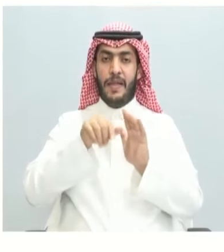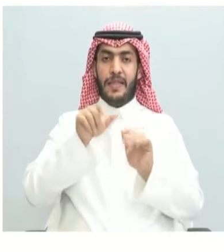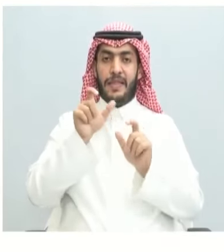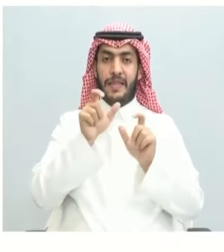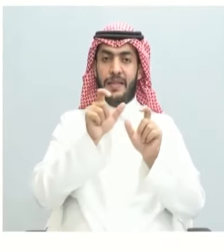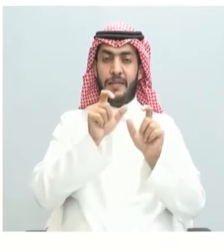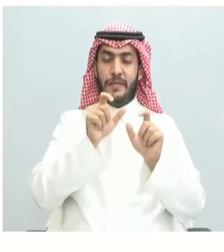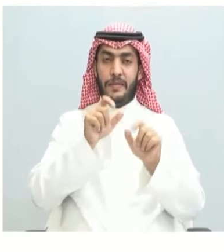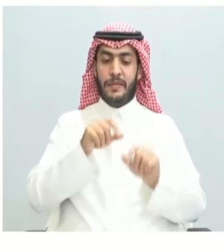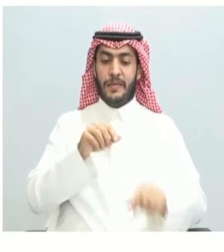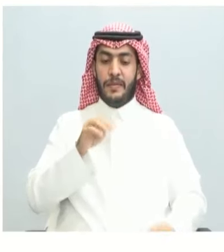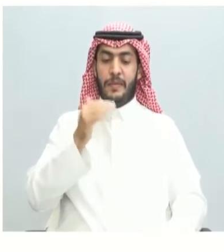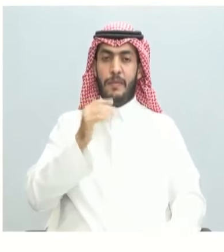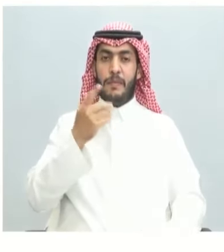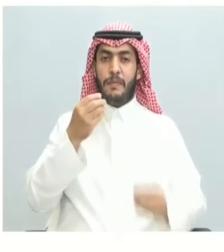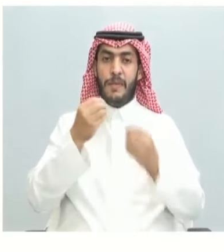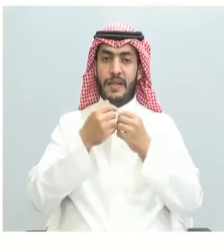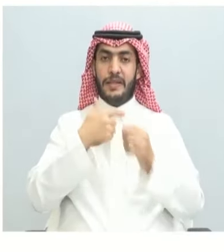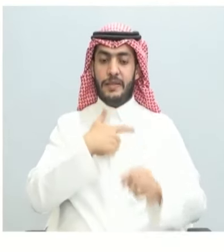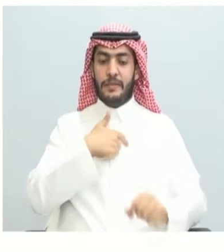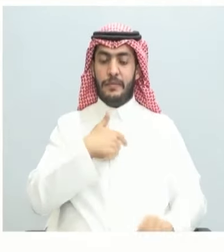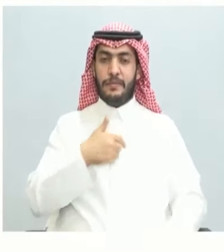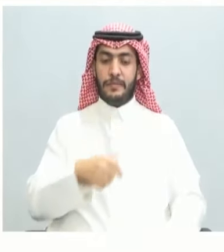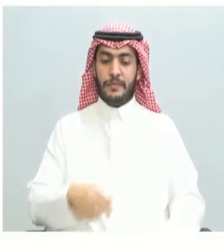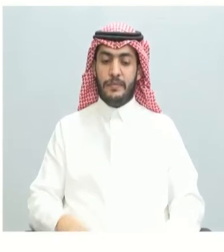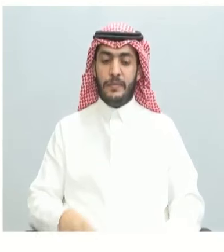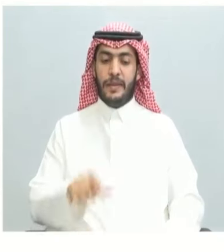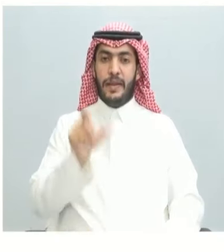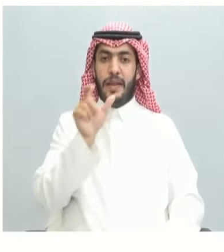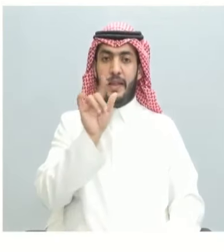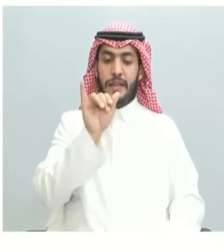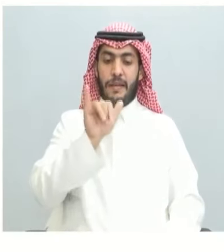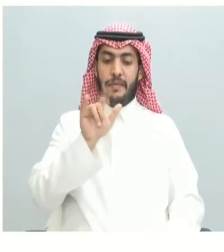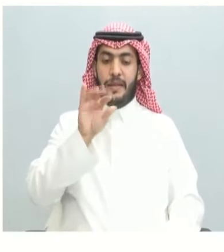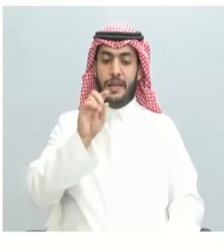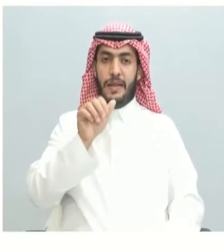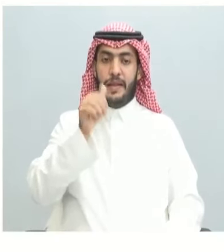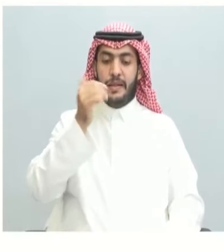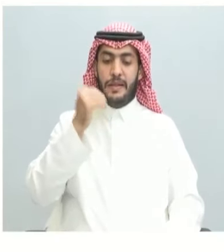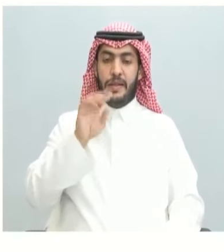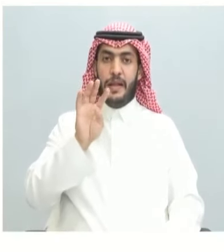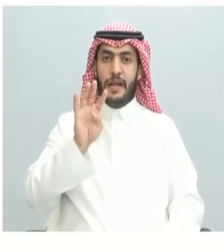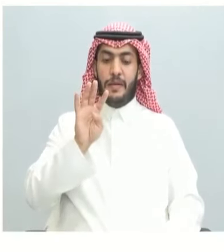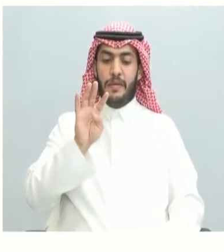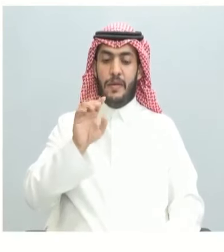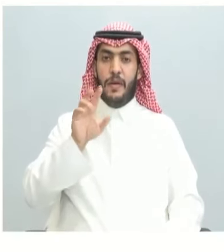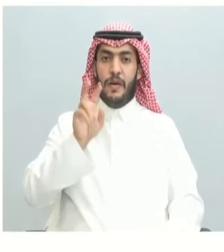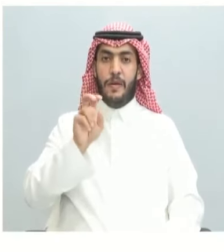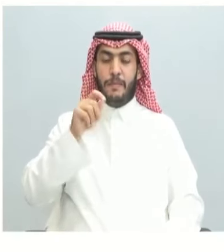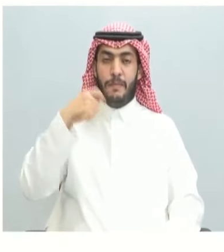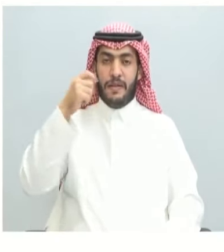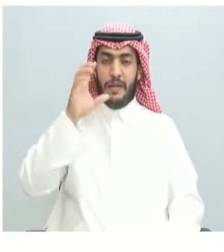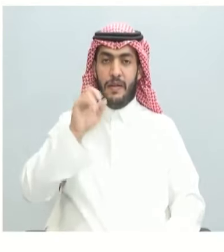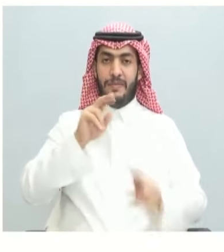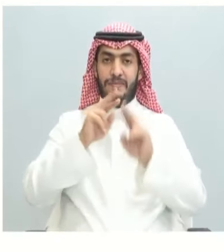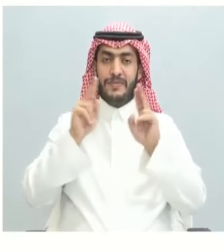فقط المقطع البرمجي الذي ماذا احسنتم ينتمي اليها اربعه اوقف المقطع او المقاطع